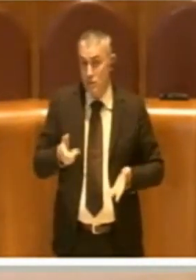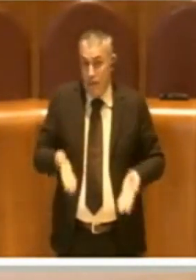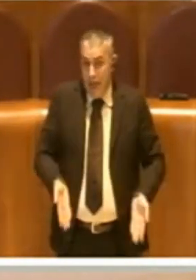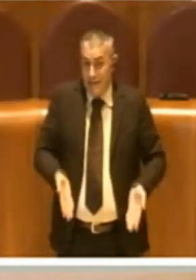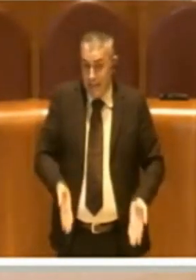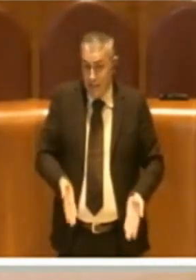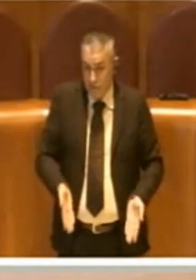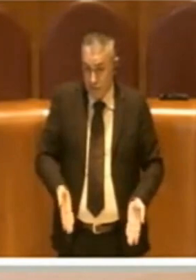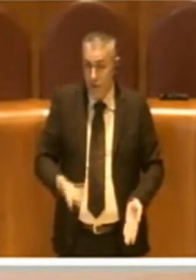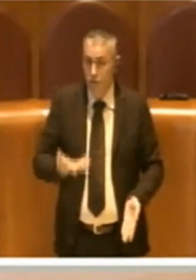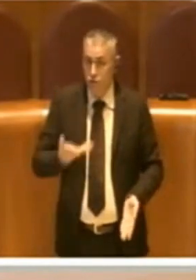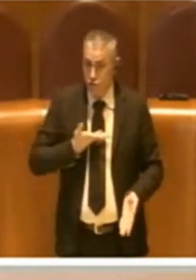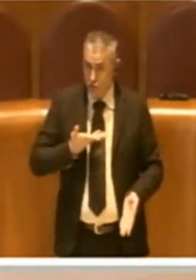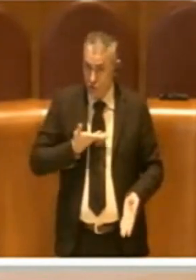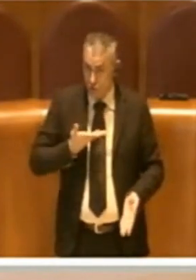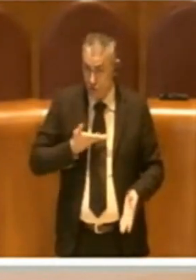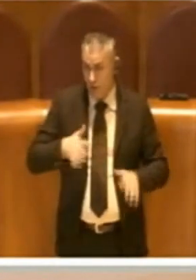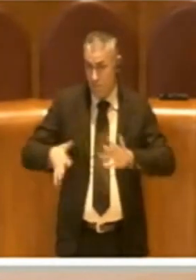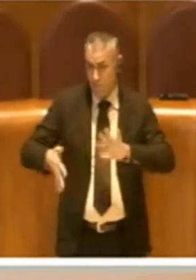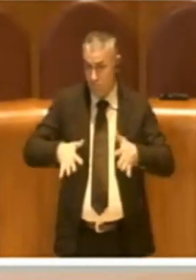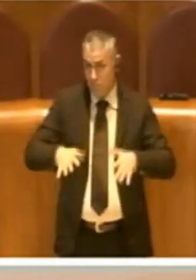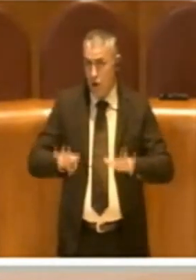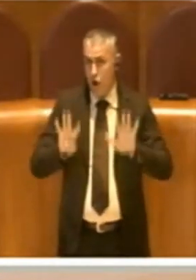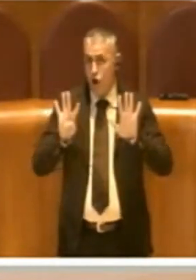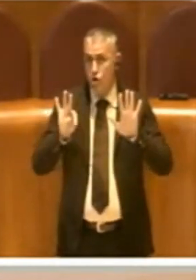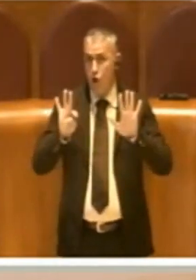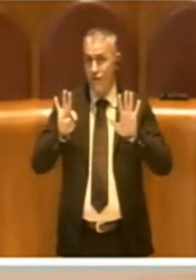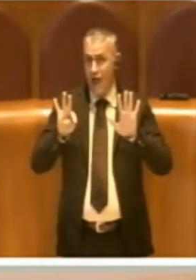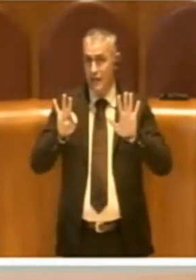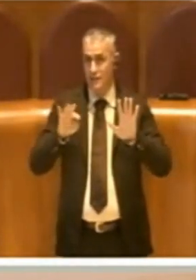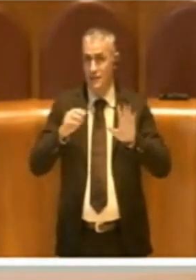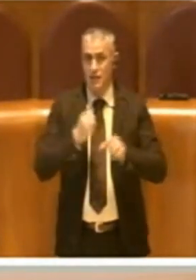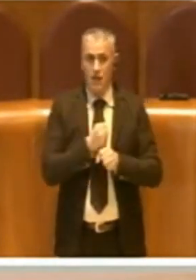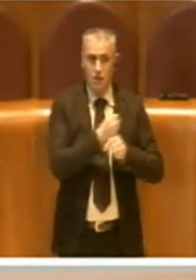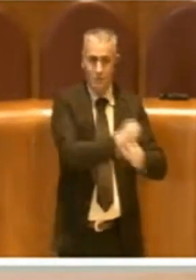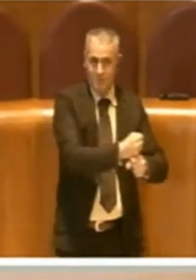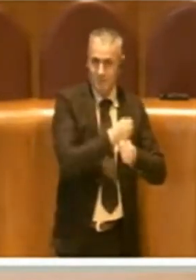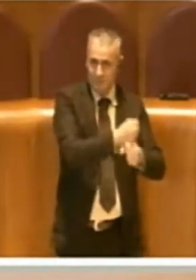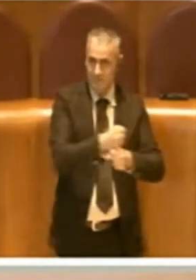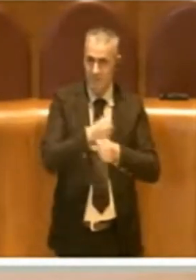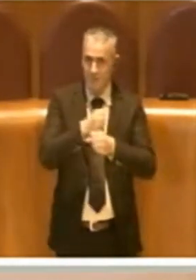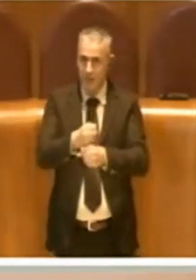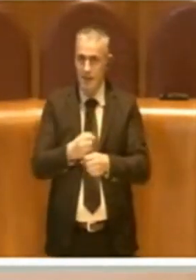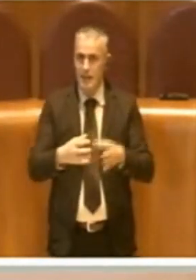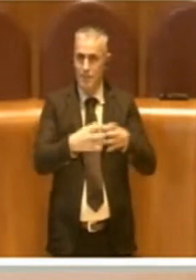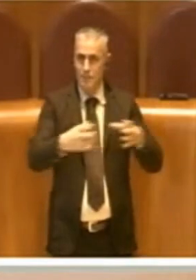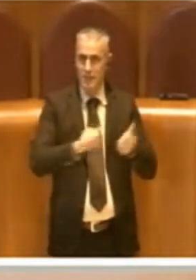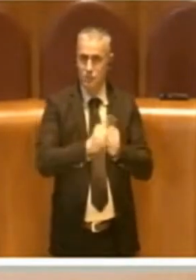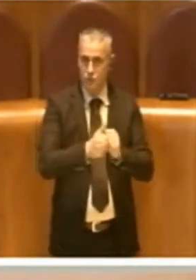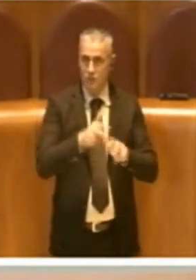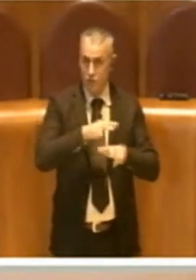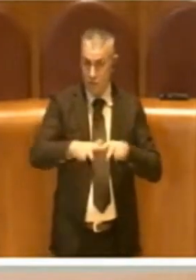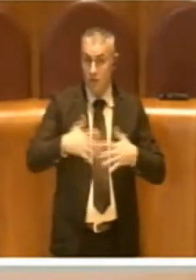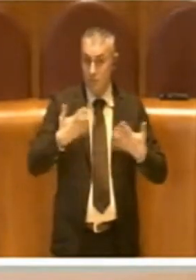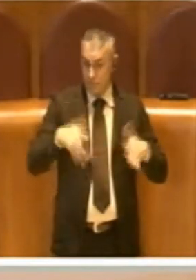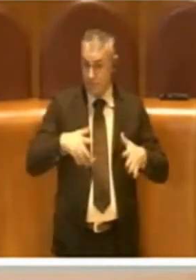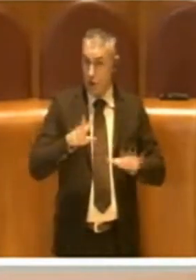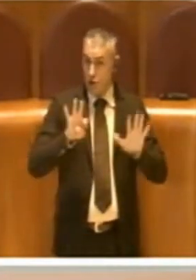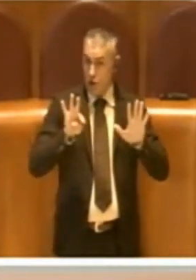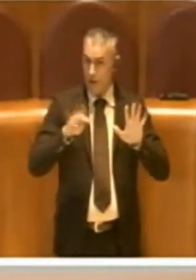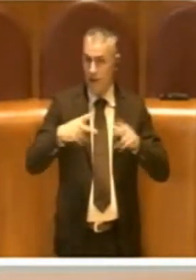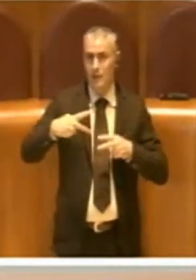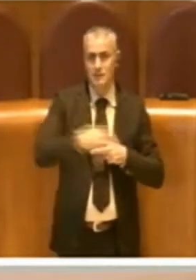sono circa 90 concessioni per impianti sportivi comunali che sono scadute